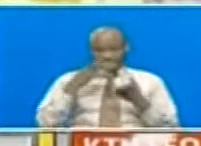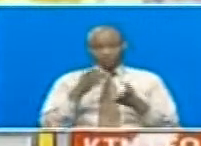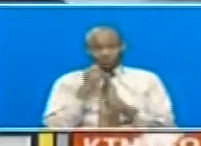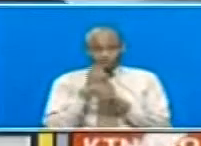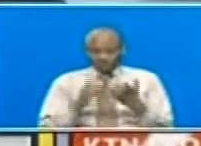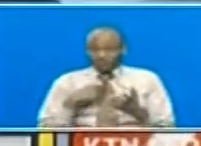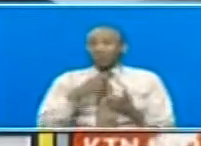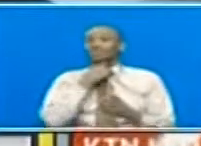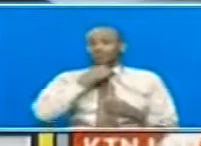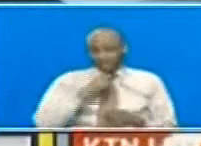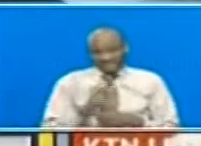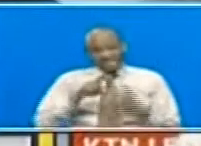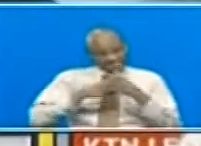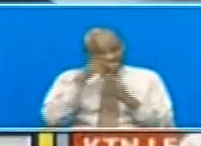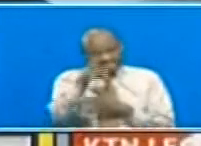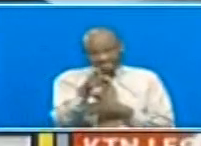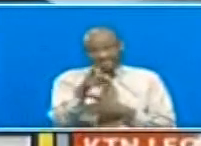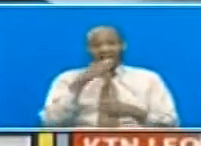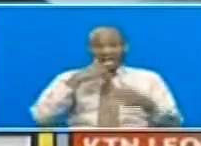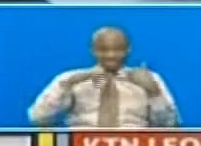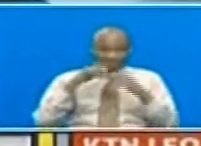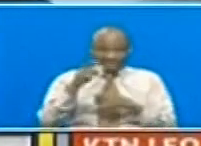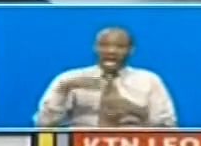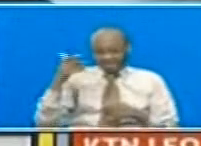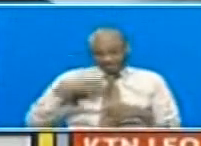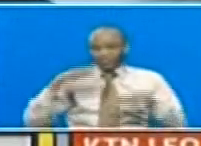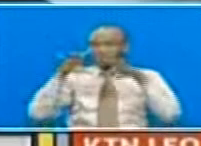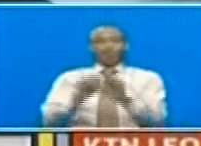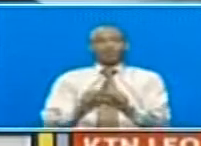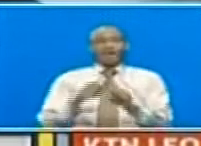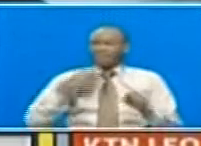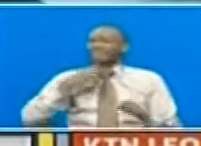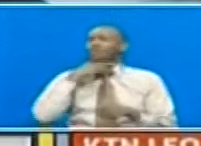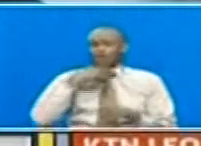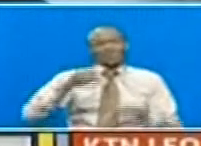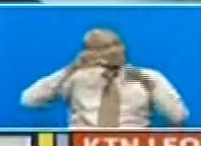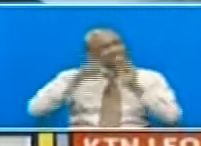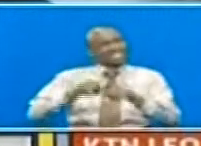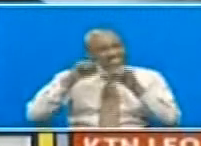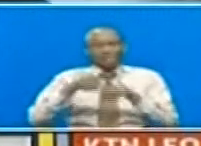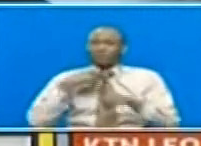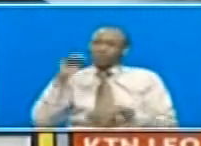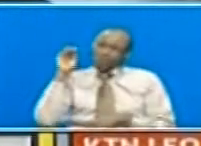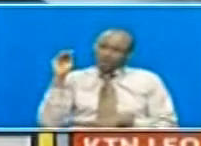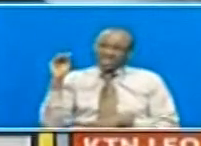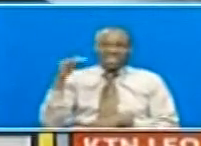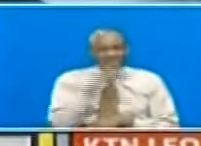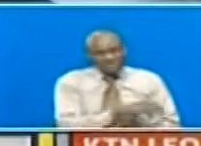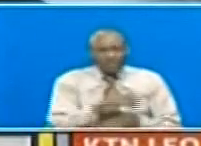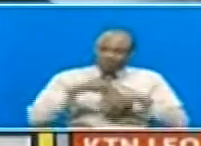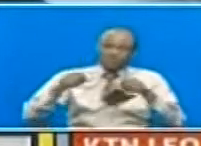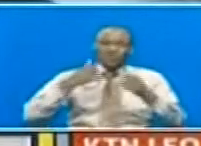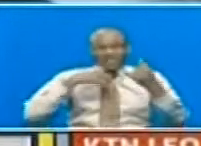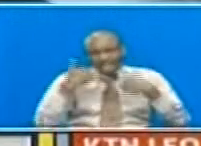kwamba tuanze ule mwamko, mwamko wengine wachukue waendelee. Si mtu aendelea wewe toka asubuhi, wewe una